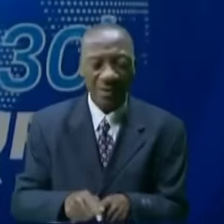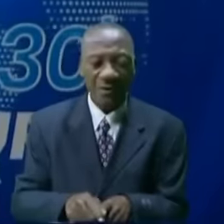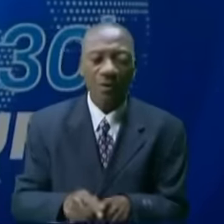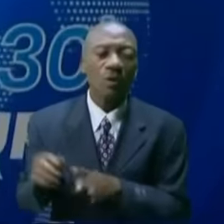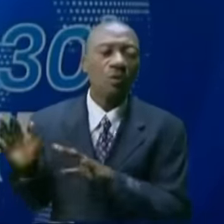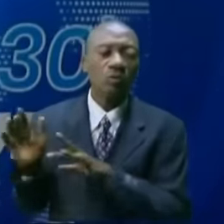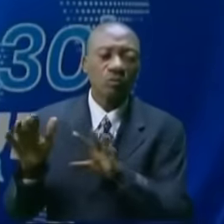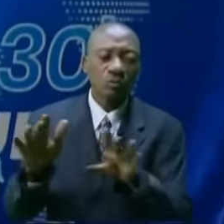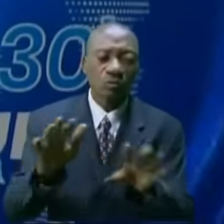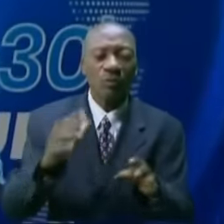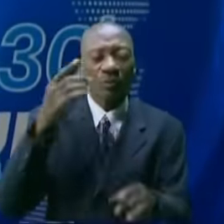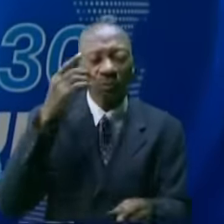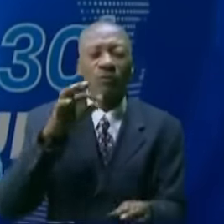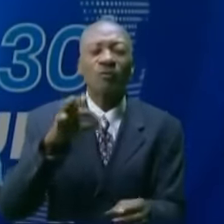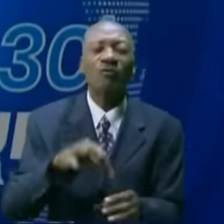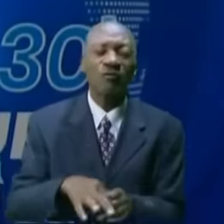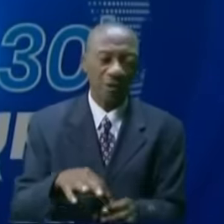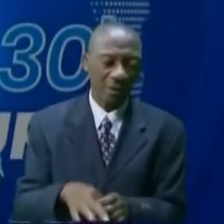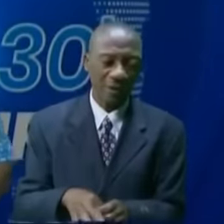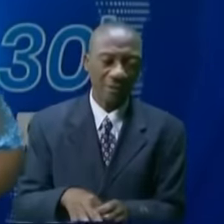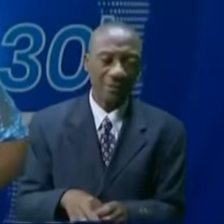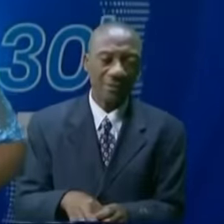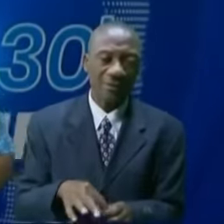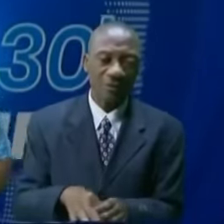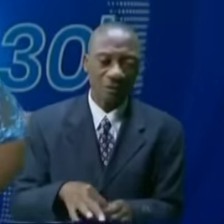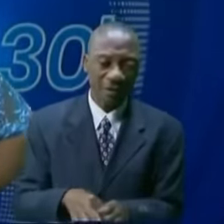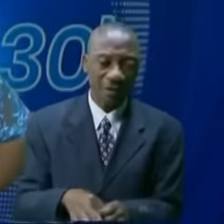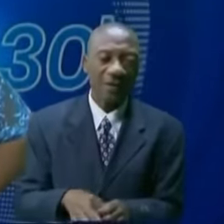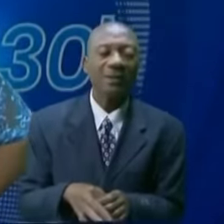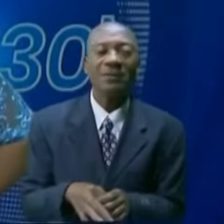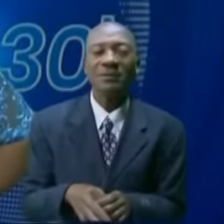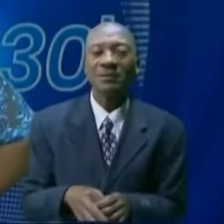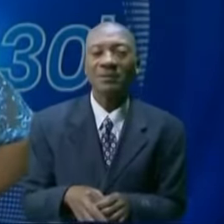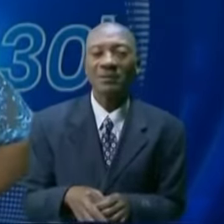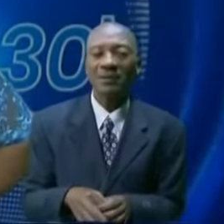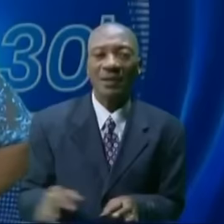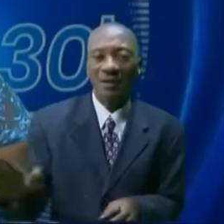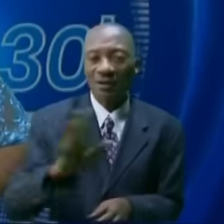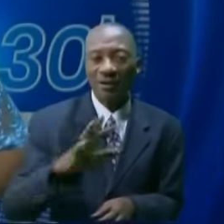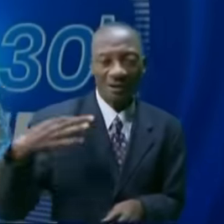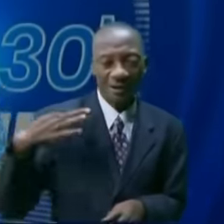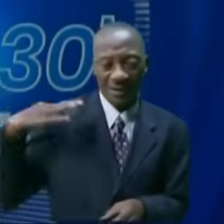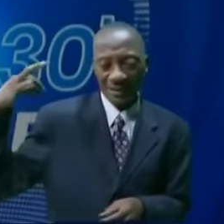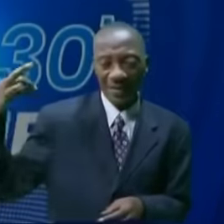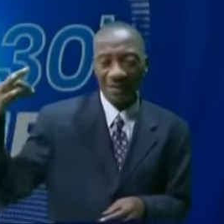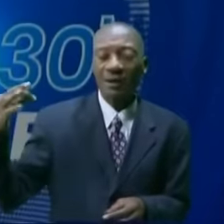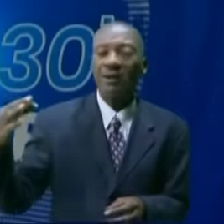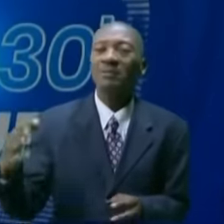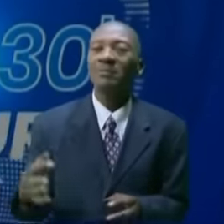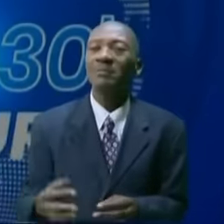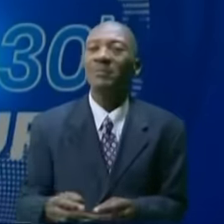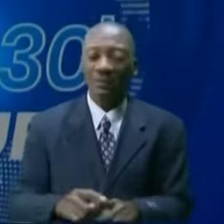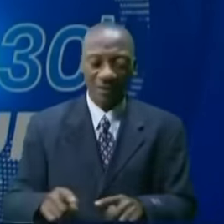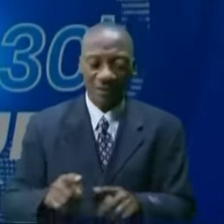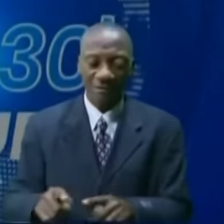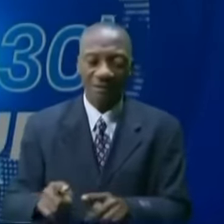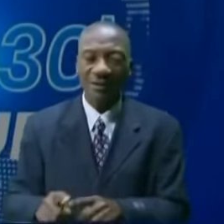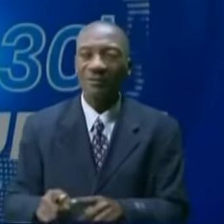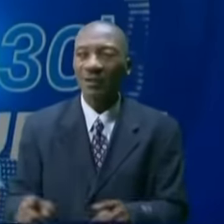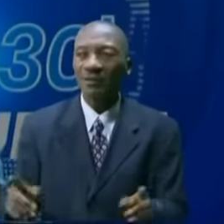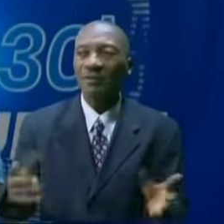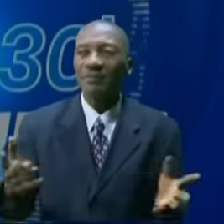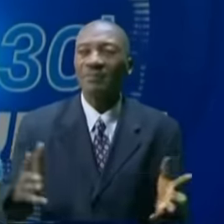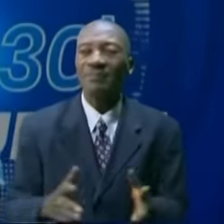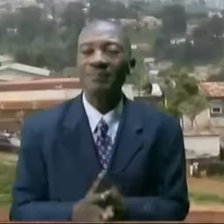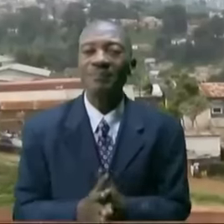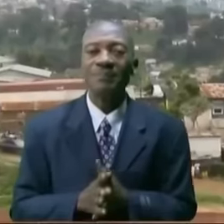nombreux devant des bureaux de vote pour opérer le choix de leurs différents candidats, ceux à tous les